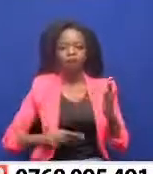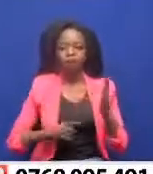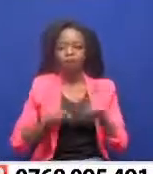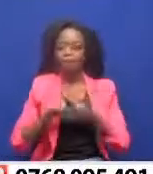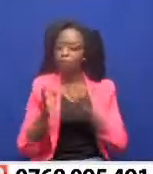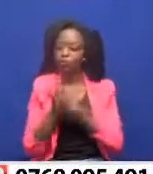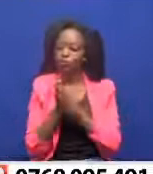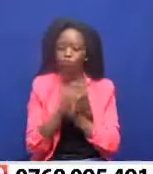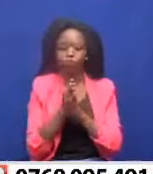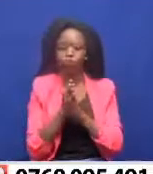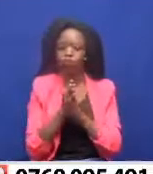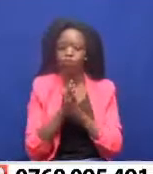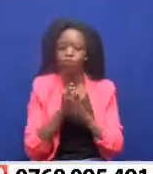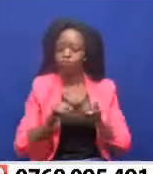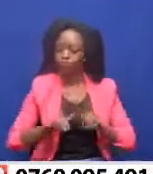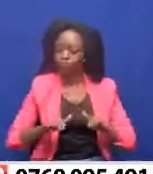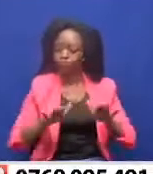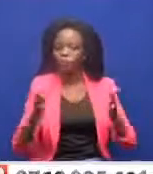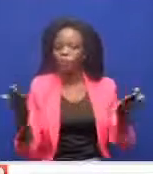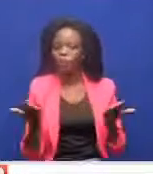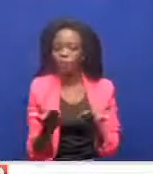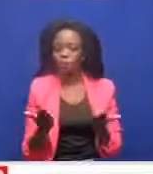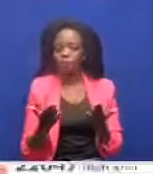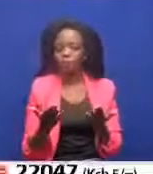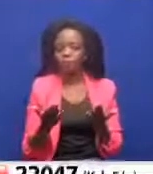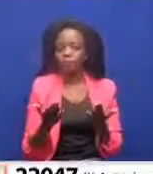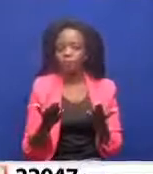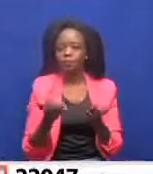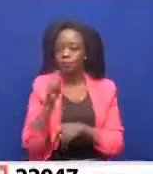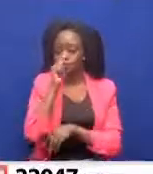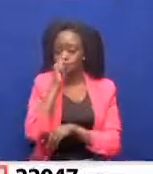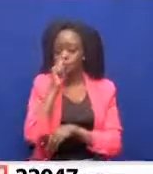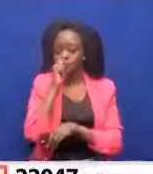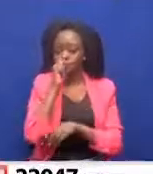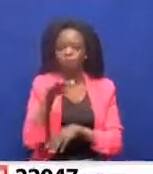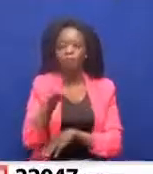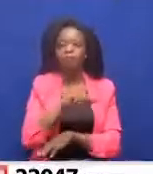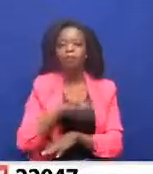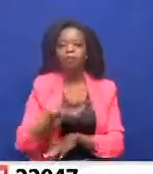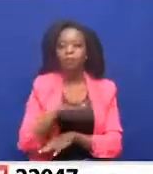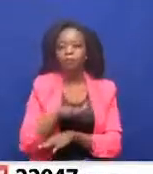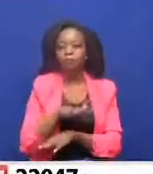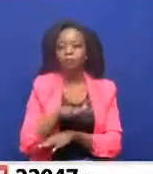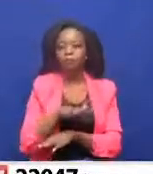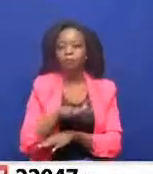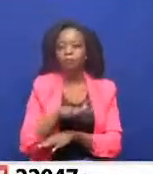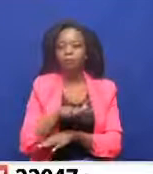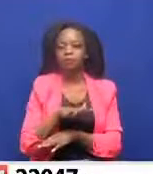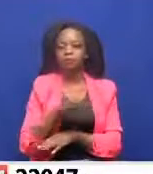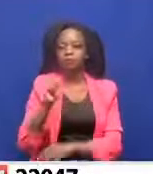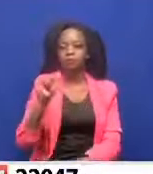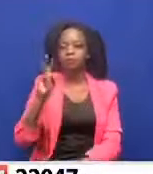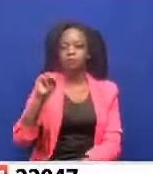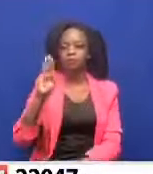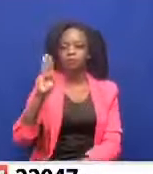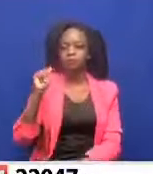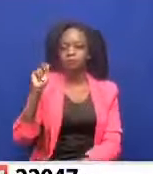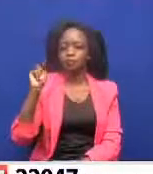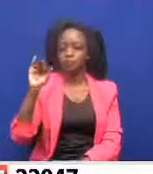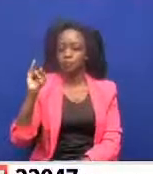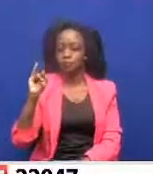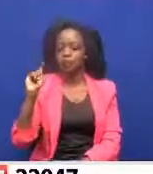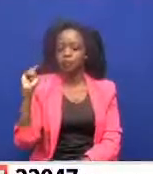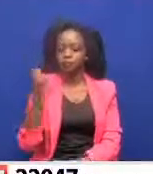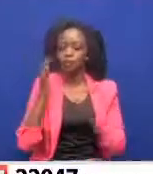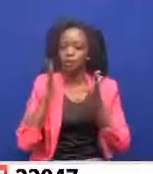story traces its roots back to the Jangwani Street in Dar es Salaam, Tanzania. Boniface Ambani, the Kenyan who